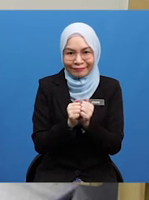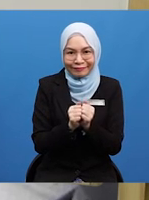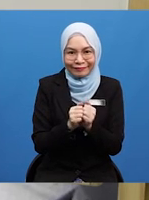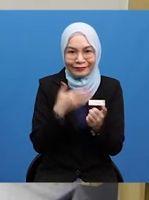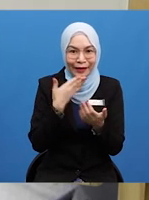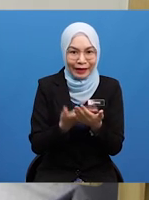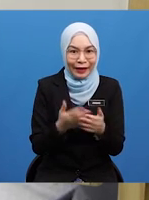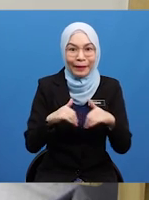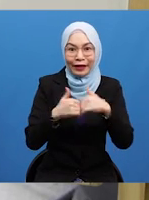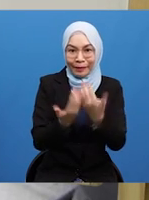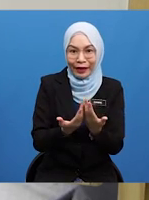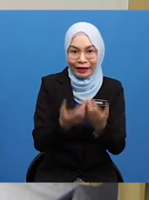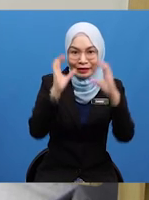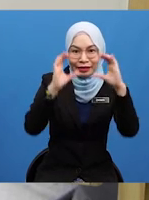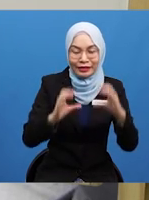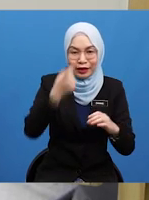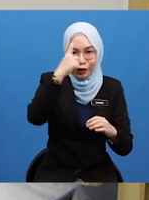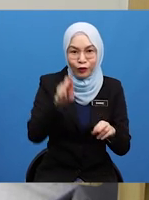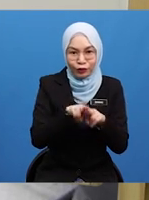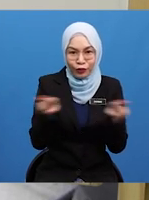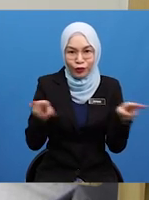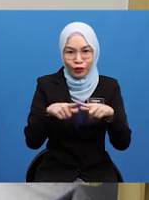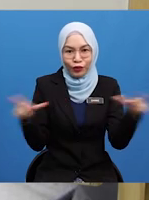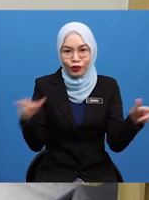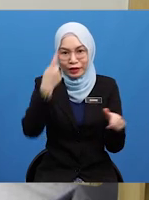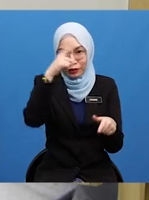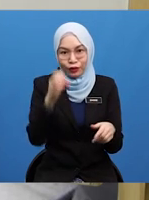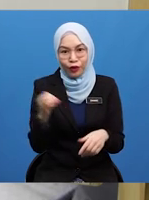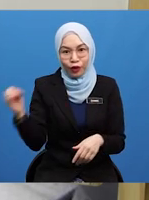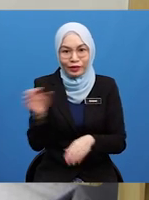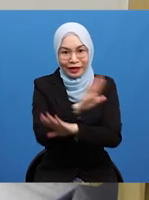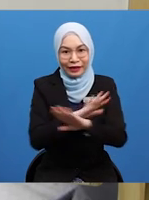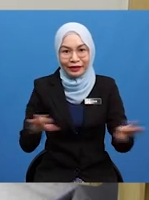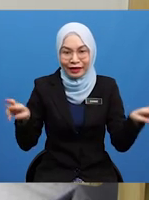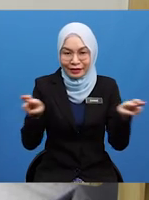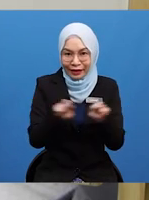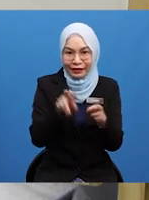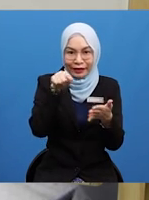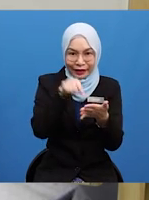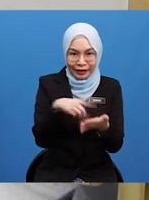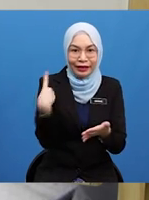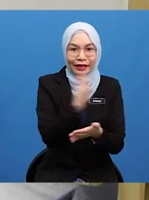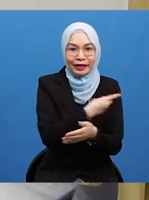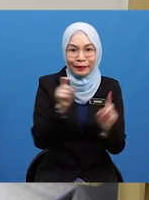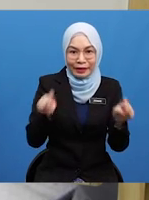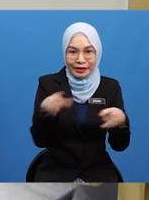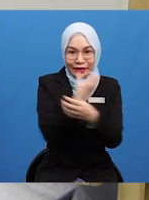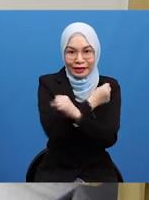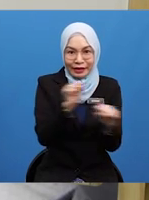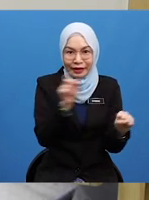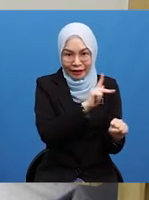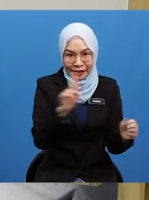mengukur luas bagi objek yang tidak sekata ini. Kita hendaklah menyediakan kertas